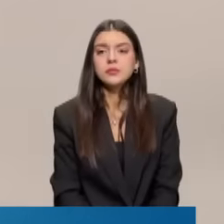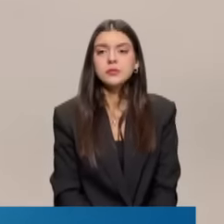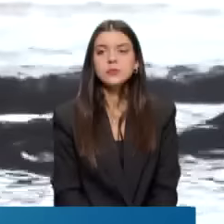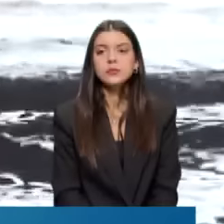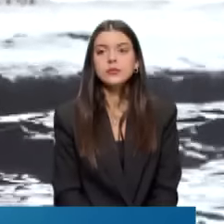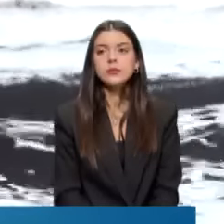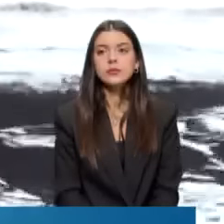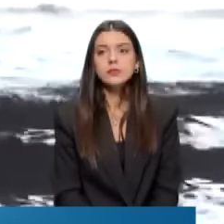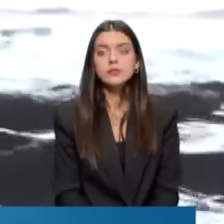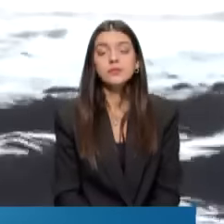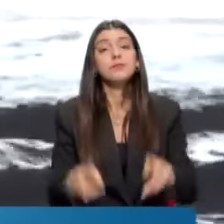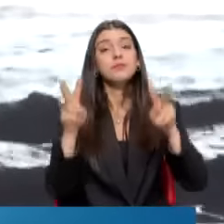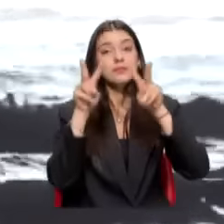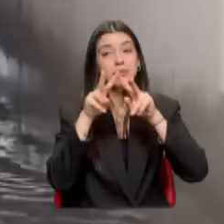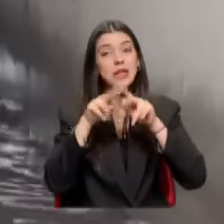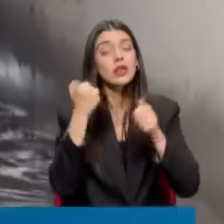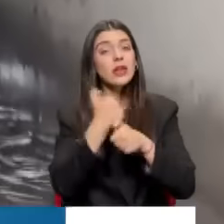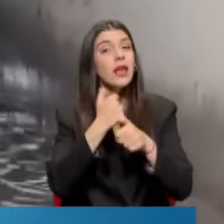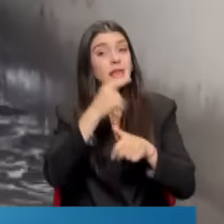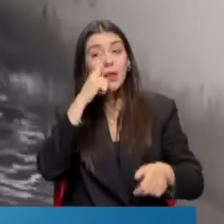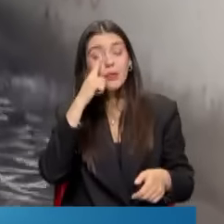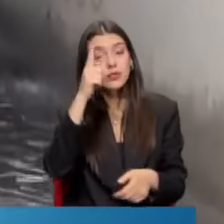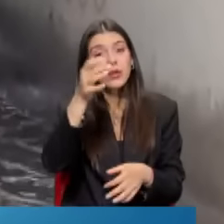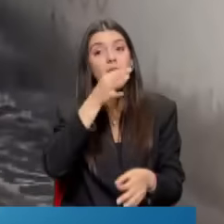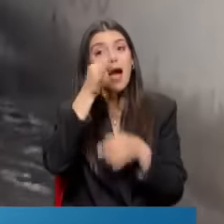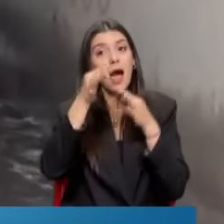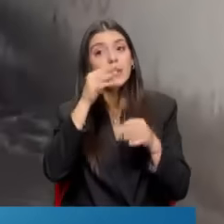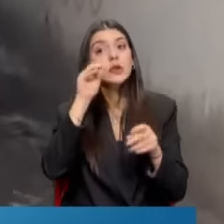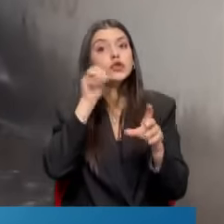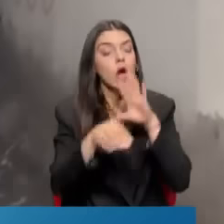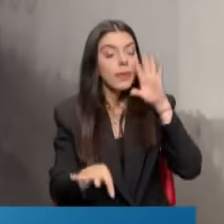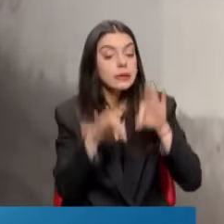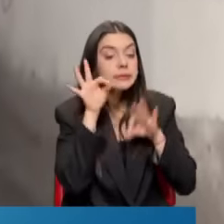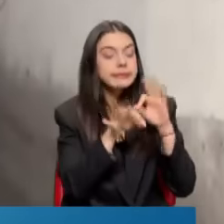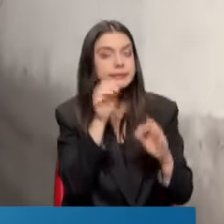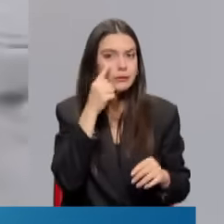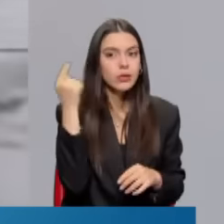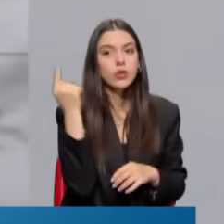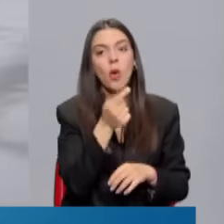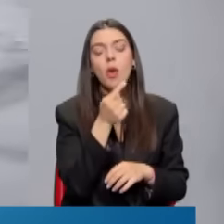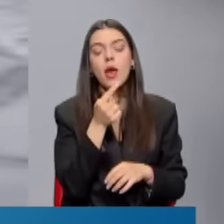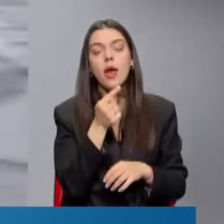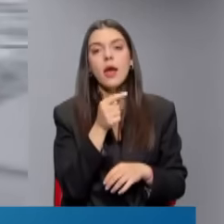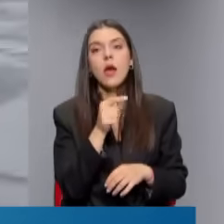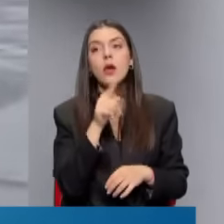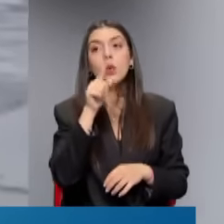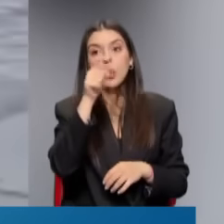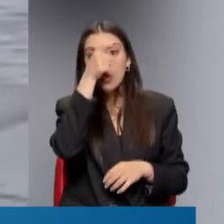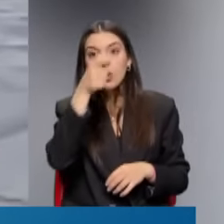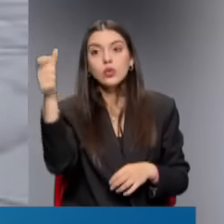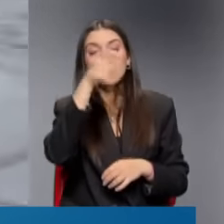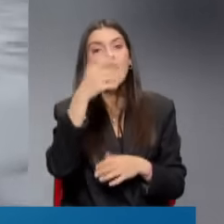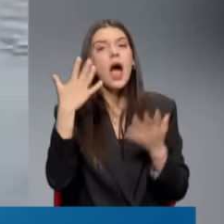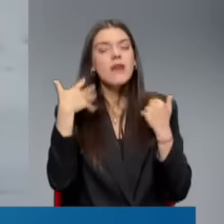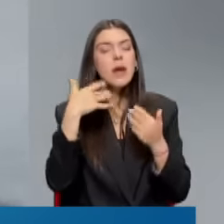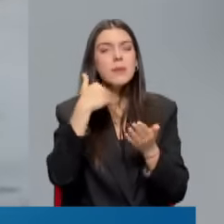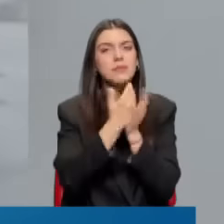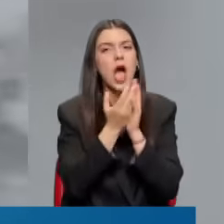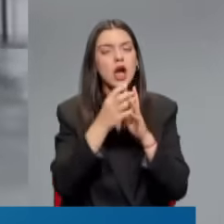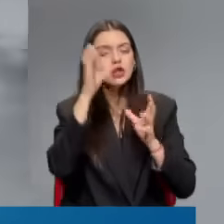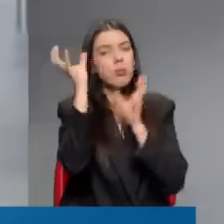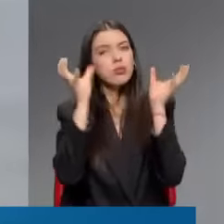yaralandı Meteoroloji Genel Müdürlüğü tarafından yapılan son değerlendirmelere göre ülke genelinde hava parçalı yer yer